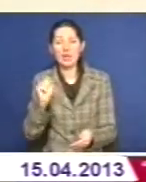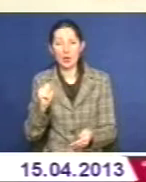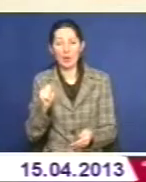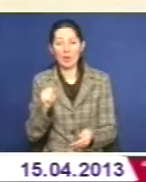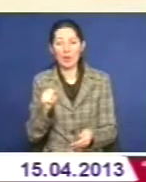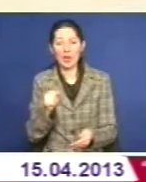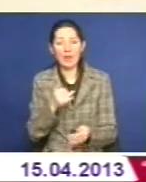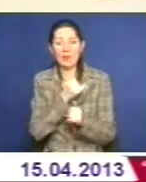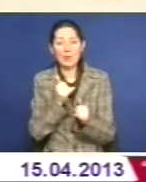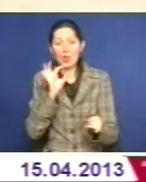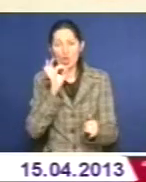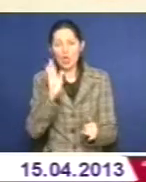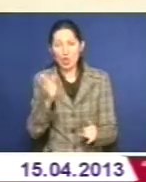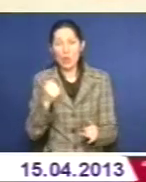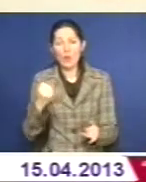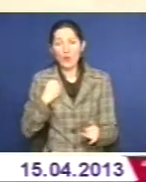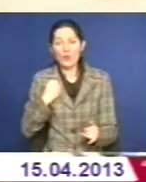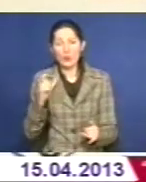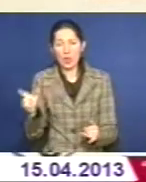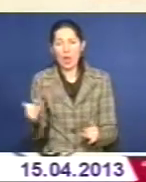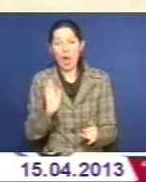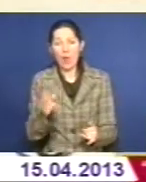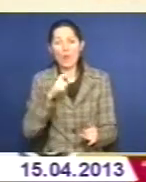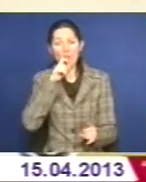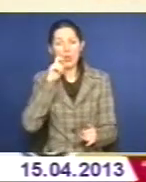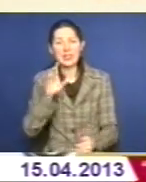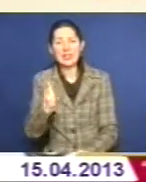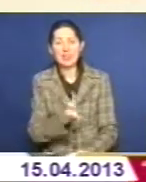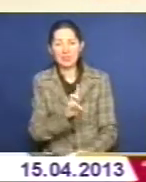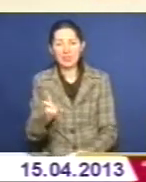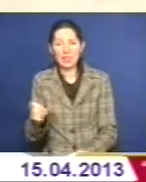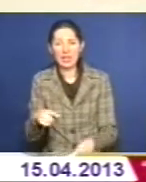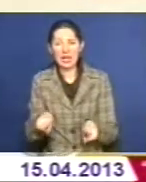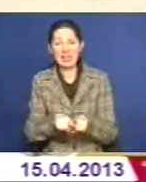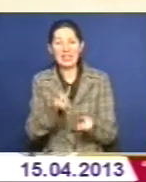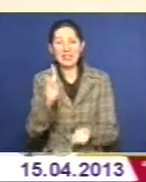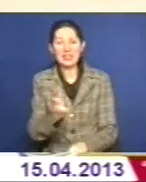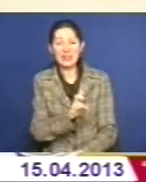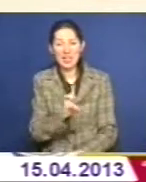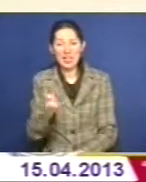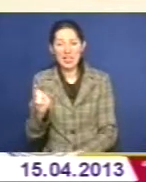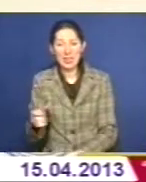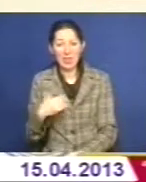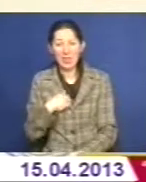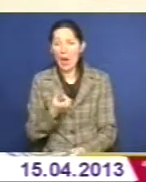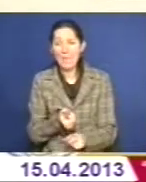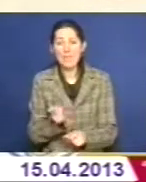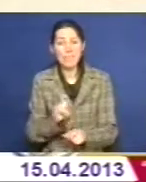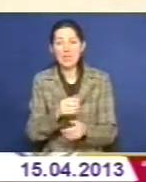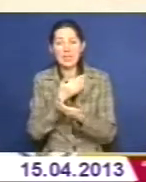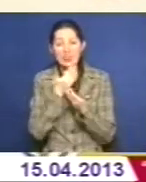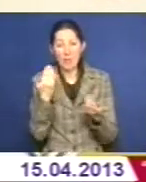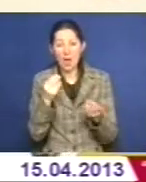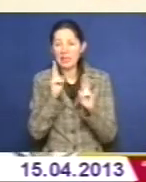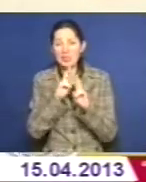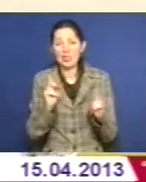що він був вояк, він був український священник. Таких священників я більше немає. І